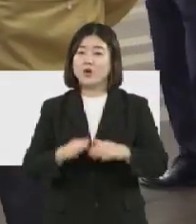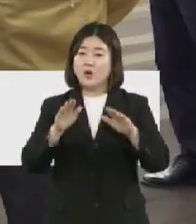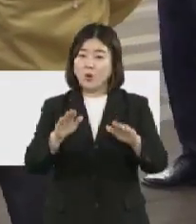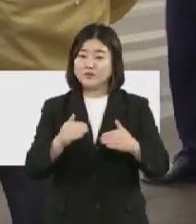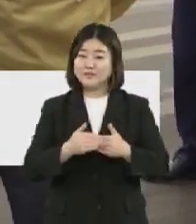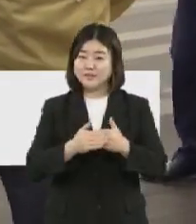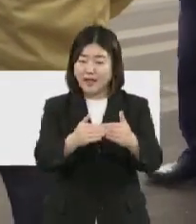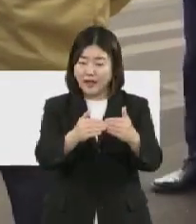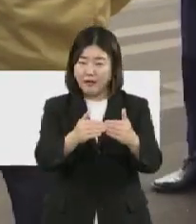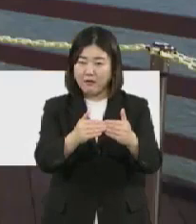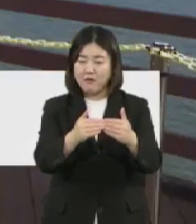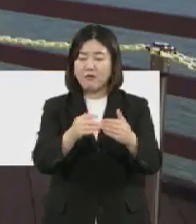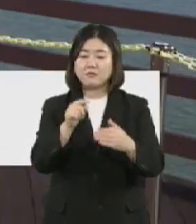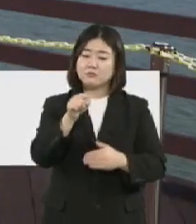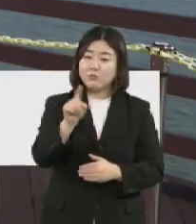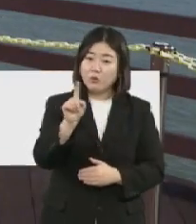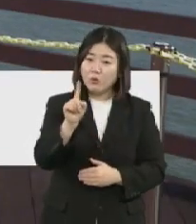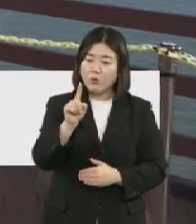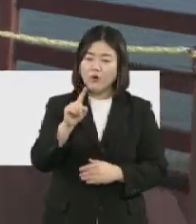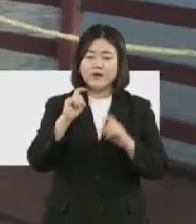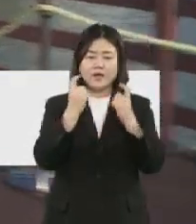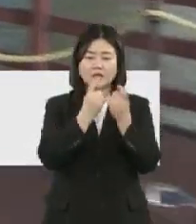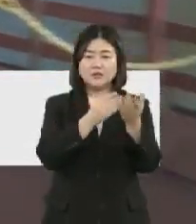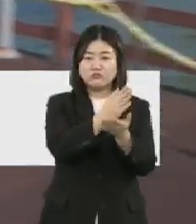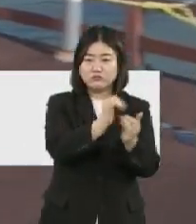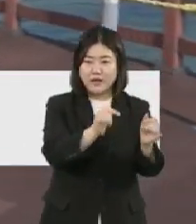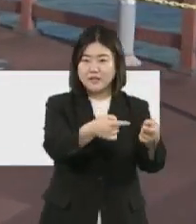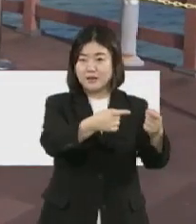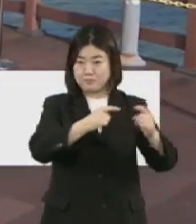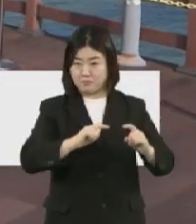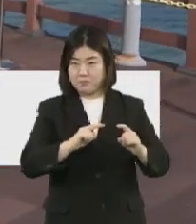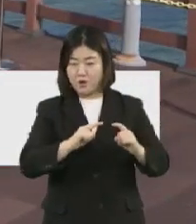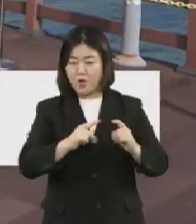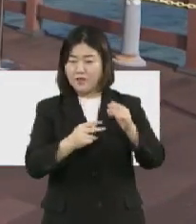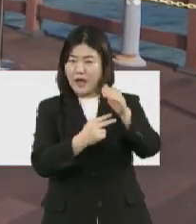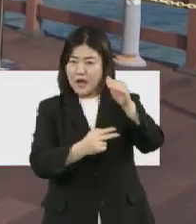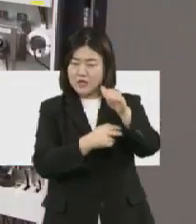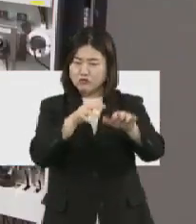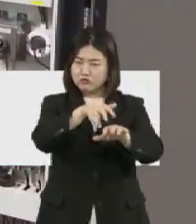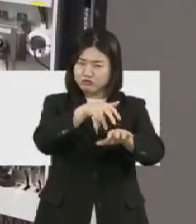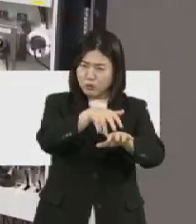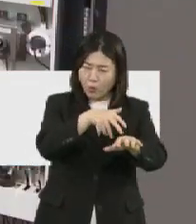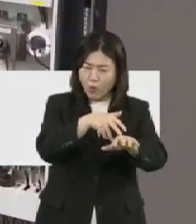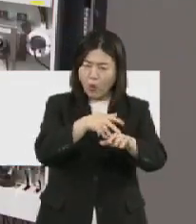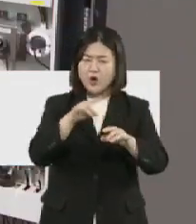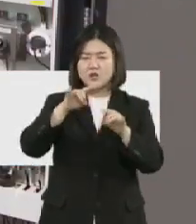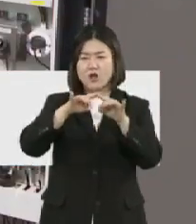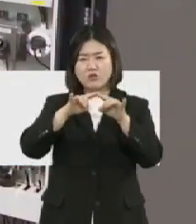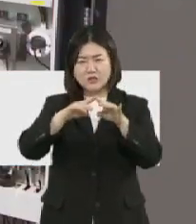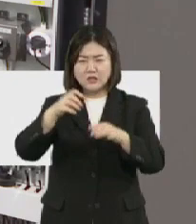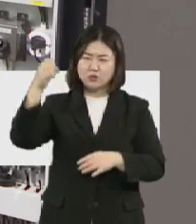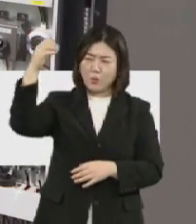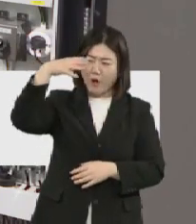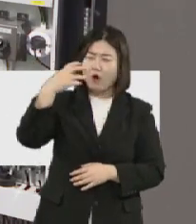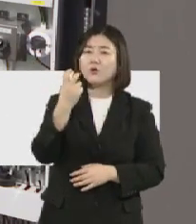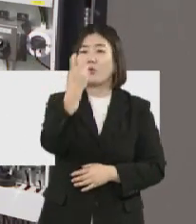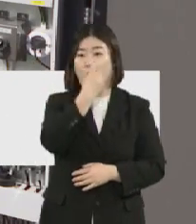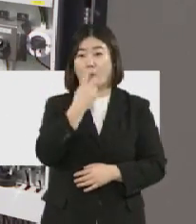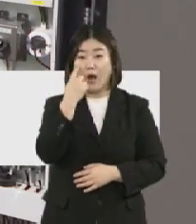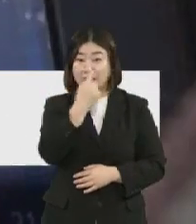오늘 진행된 현장점검 에서는 민간 전문가들이 참여해 출렁다리 구조물 전기 조명 시설 등을